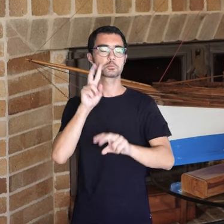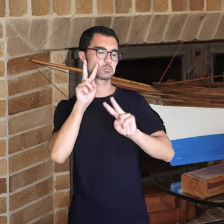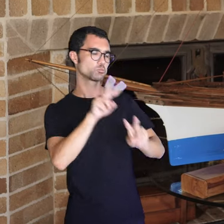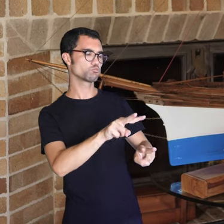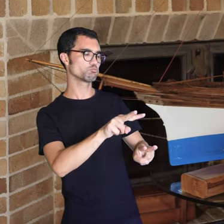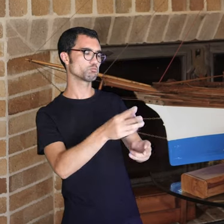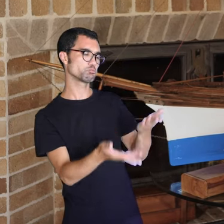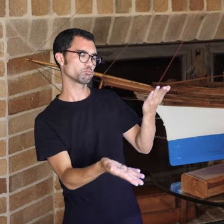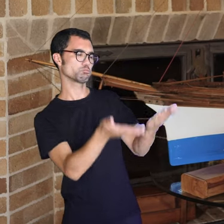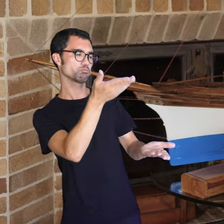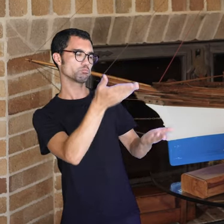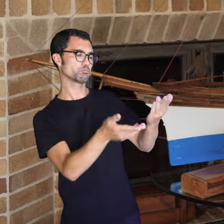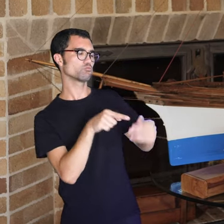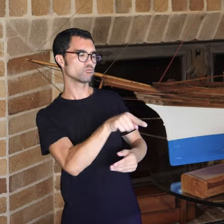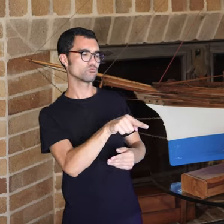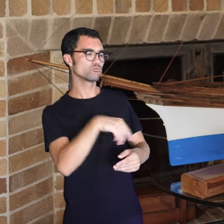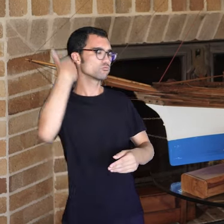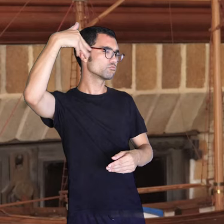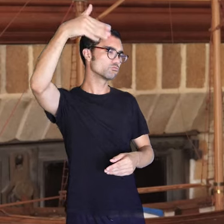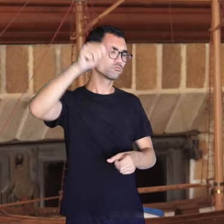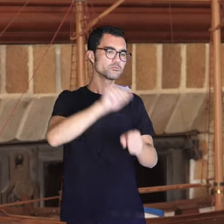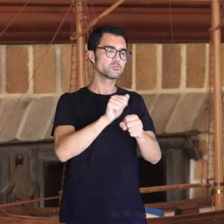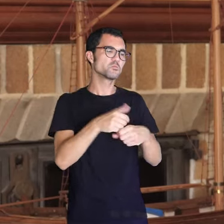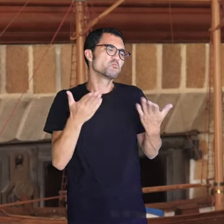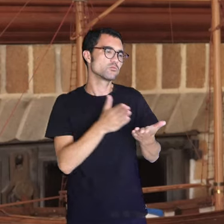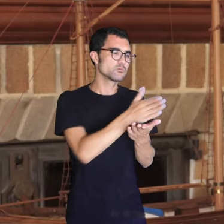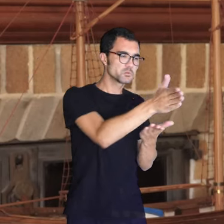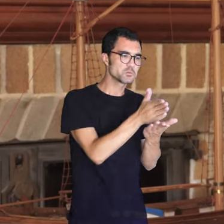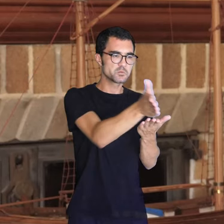t'avaluaven un poc què és el que te podria anar millor. I